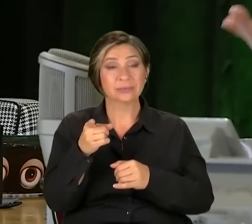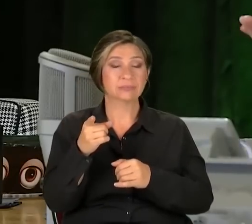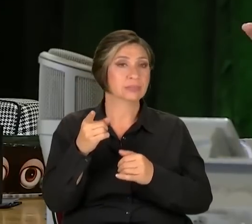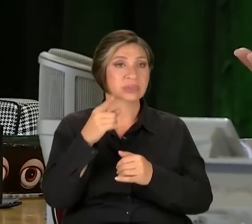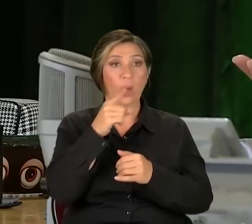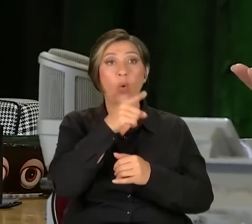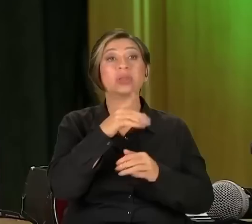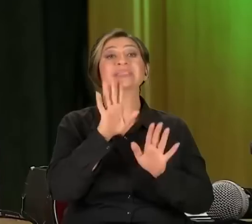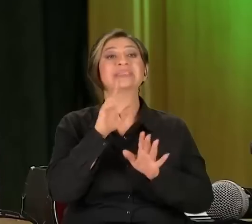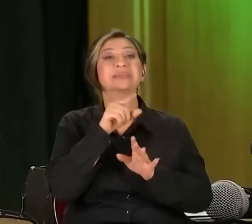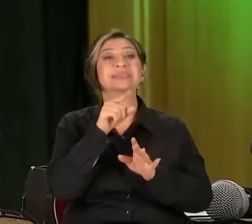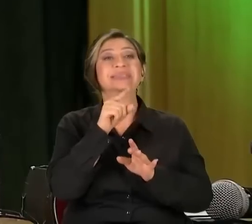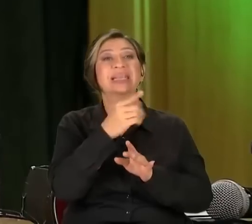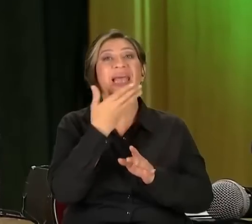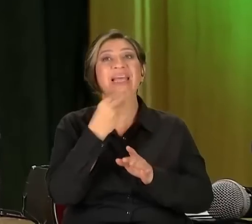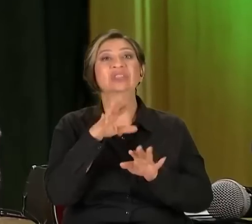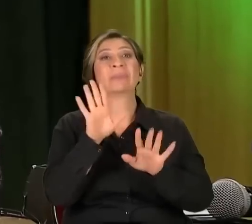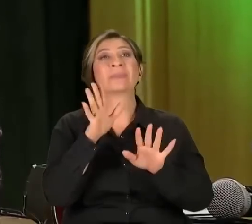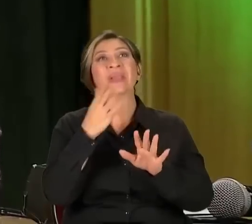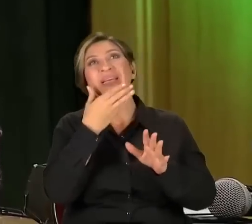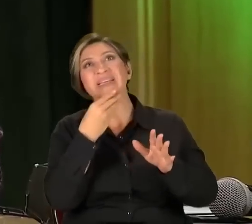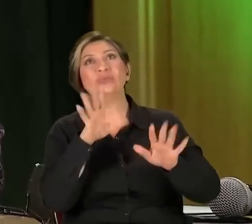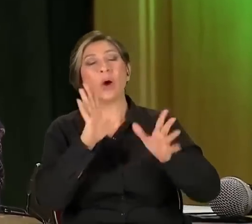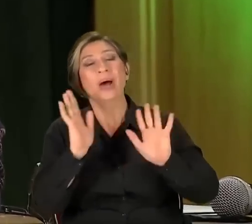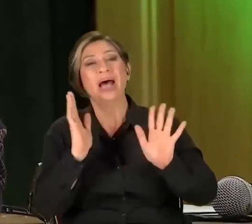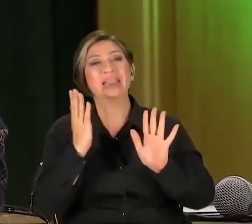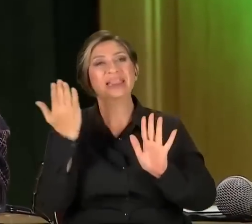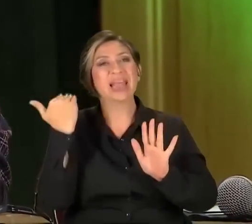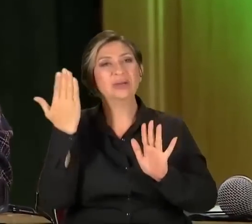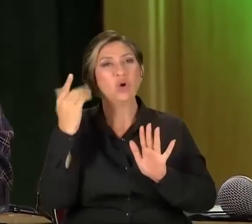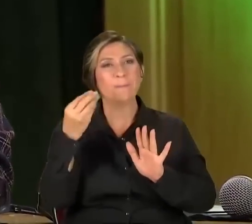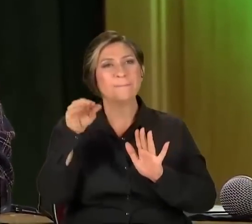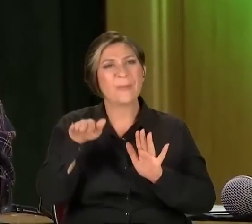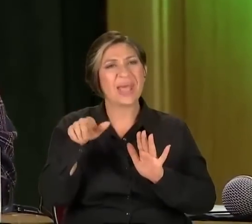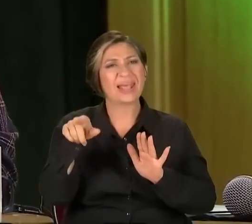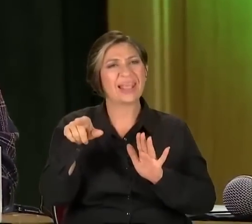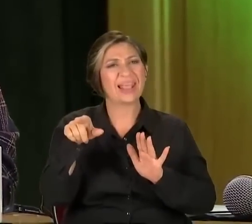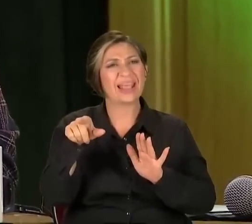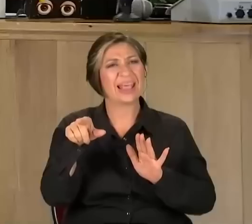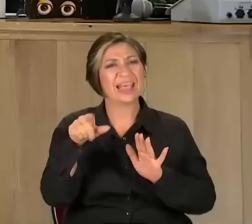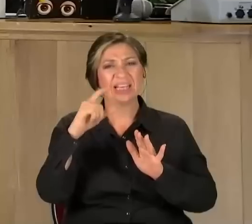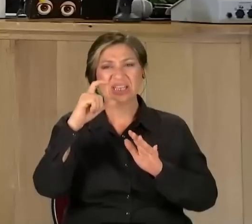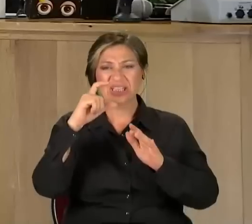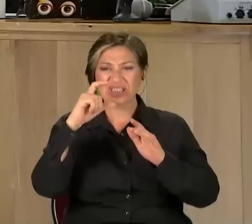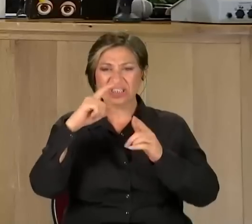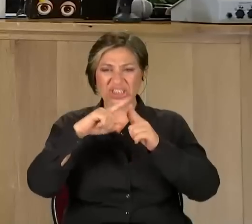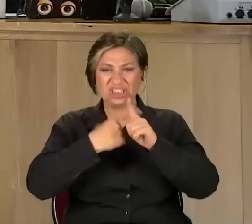çünkü sen o değilsin. Sana öyle bir şey yakıştırmak istemiyorum ama daha önce o daha bebekken ve Justin